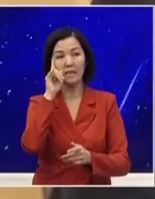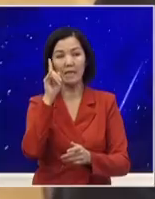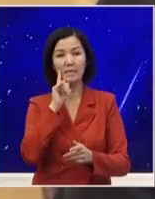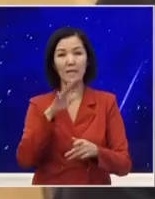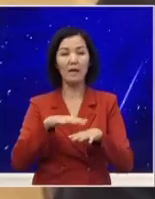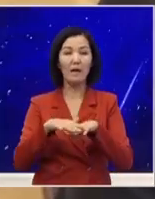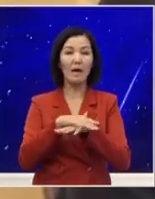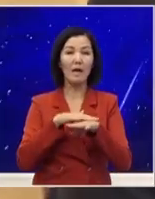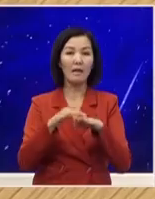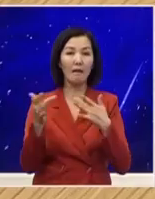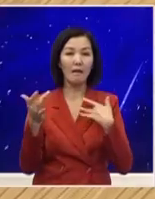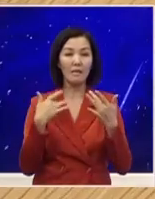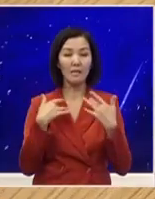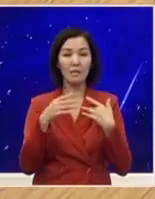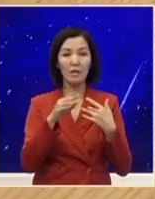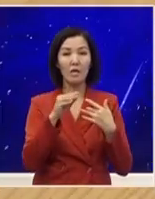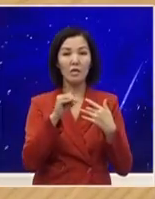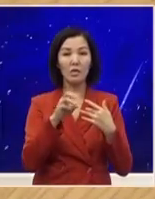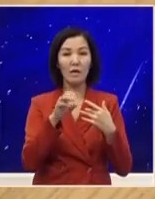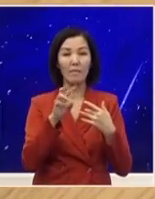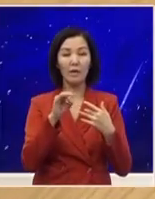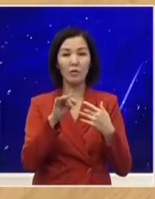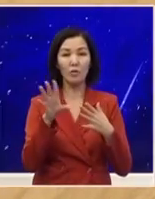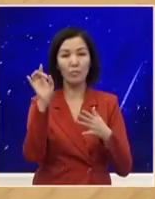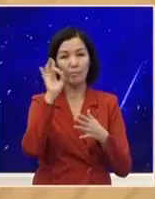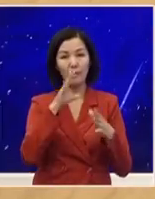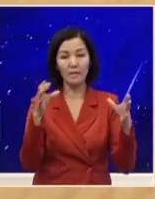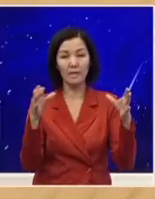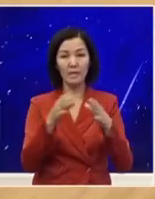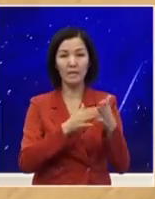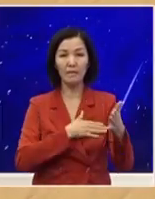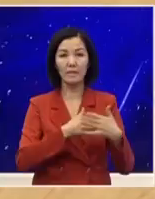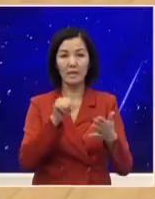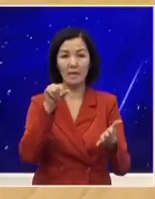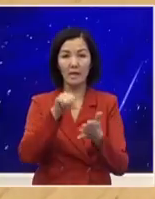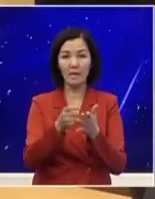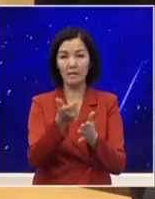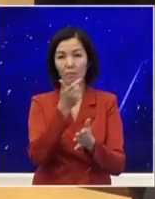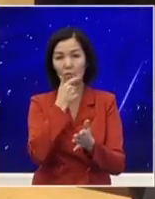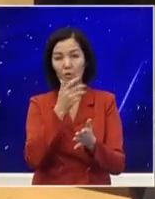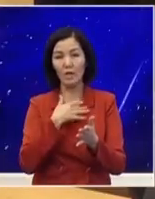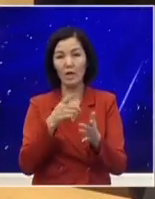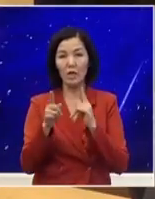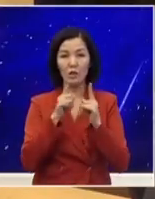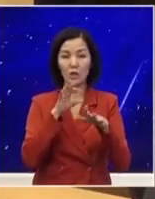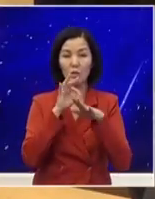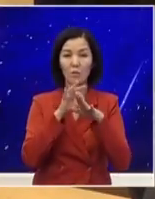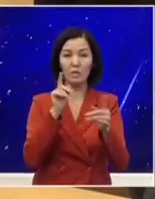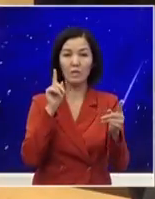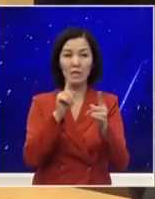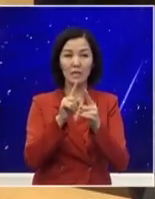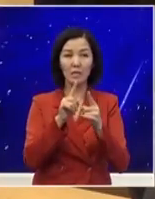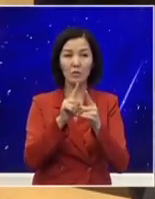халық артисі Тұңғышбай Жаманқұлов бастаған елімізге белгілі сахна саңлақтары арнайы келді. Осыған орай шағын жиын ұйымдастырылды. Кездесу